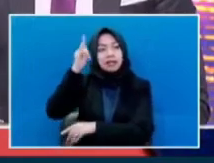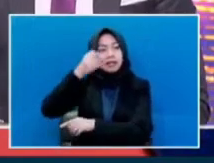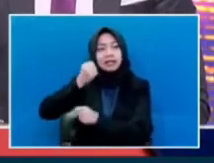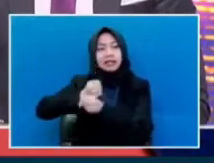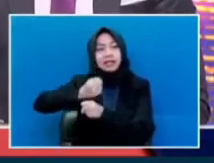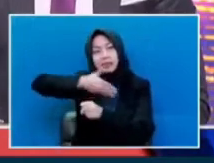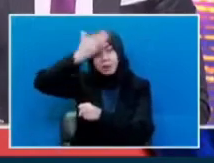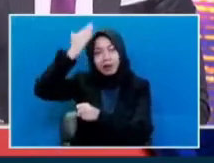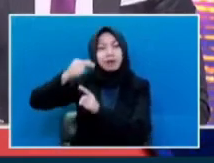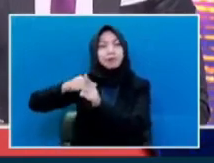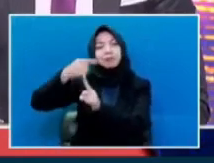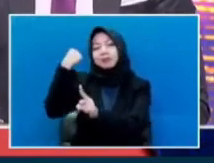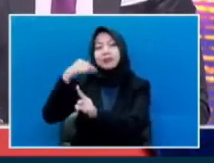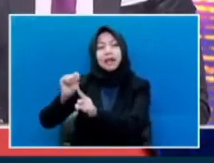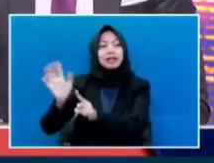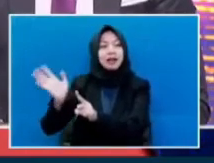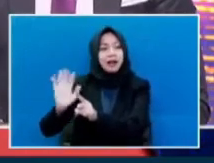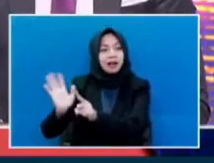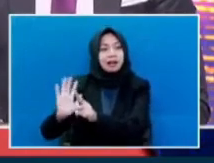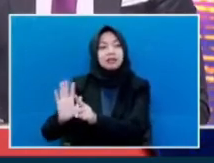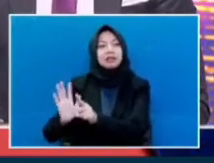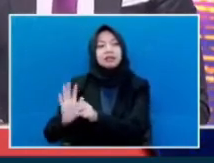bersandiwara sebagai